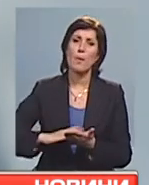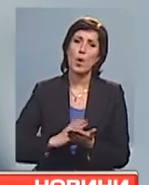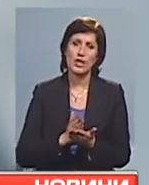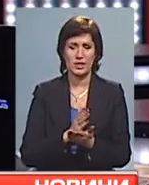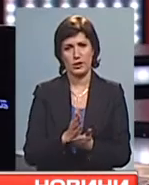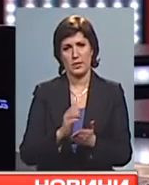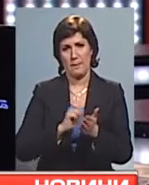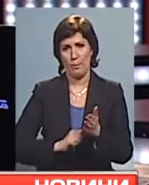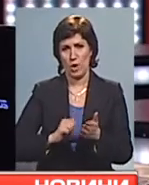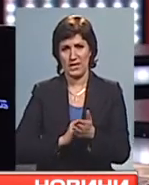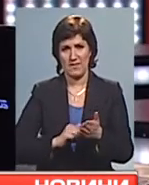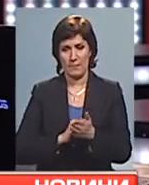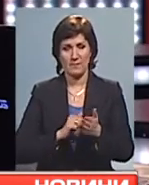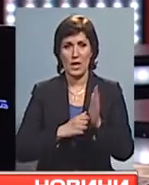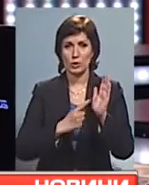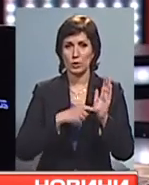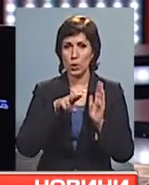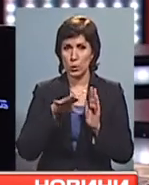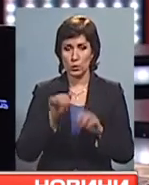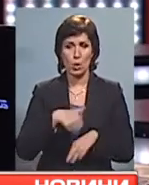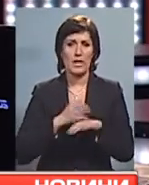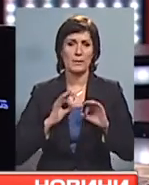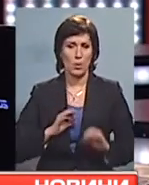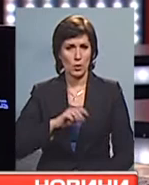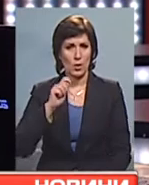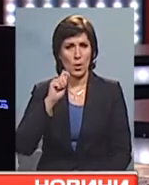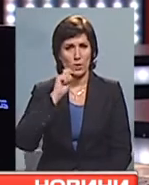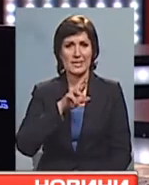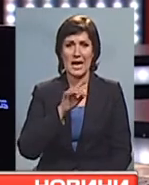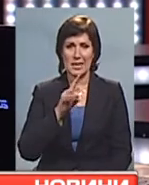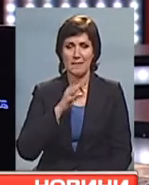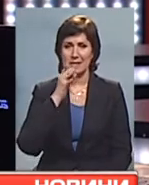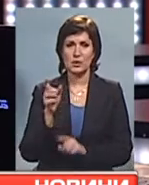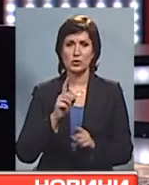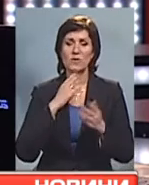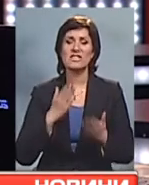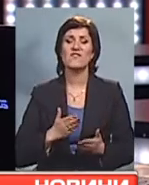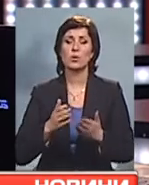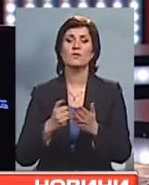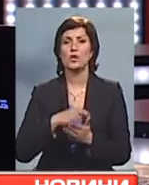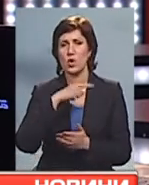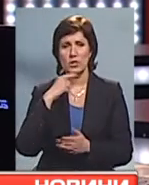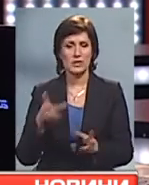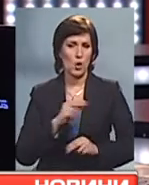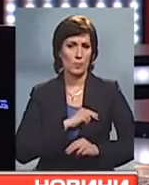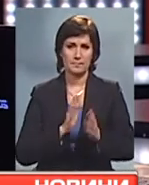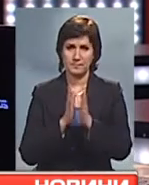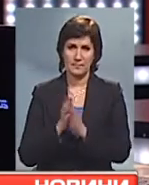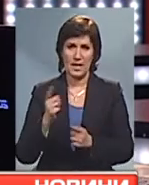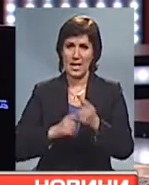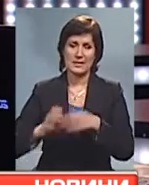політичними мотивами. Нагадаю, 6 лютого генпрокурор України Віталій Ярема сказав, що звернувся до російського колеги з